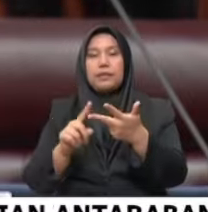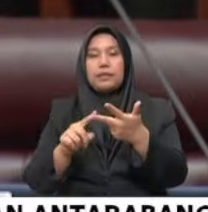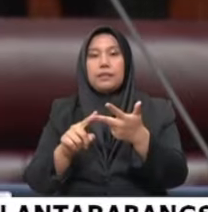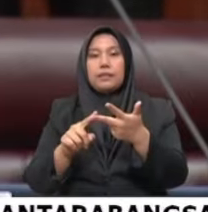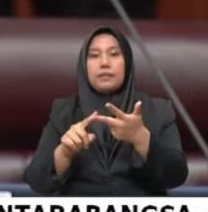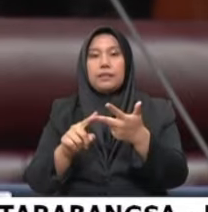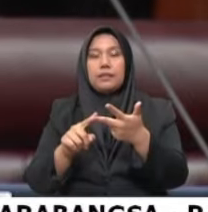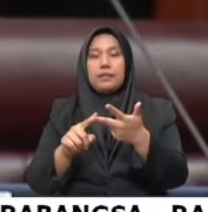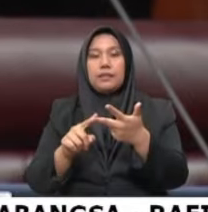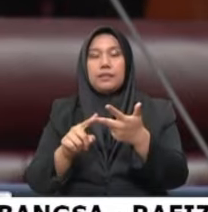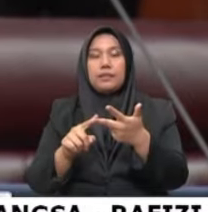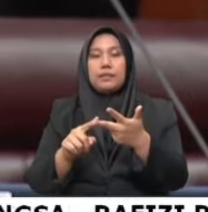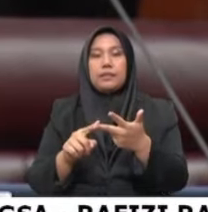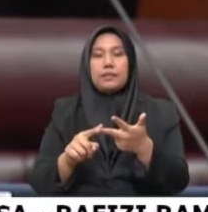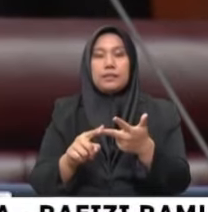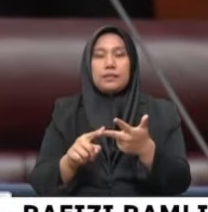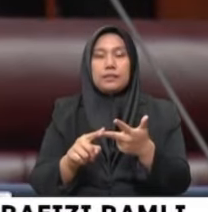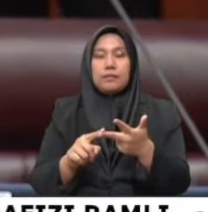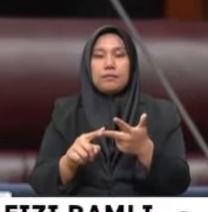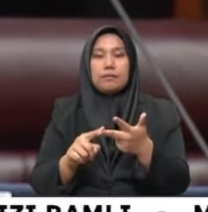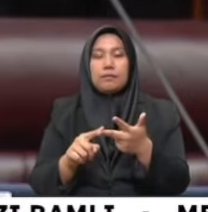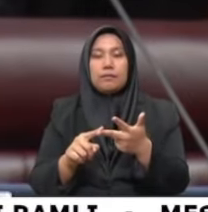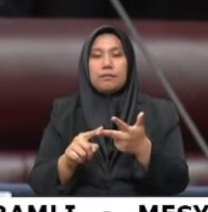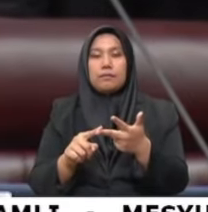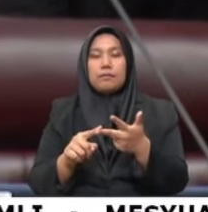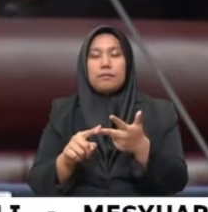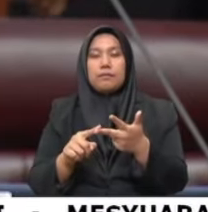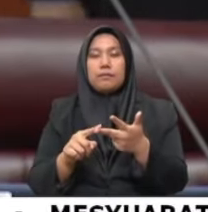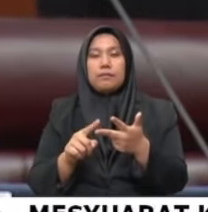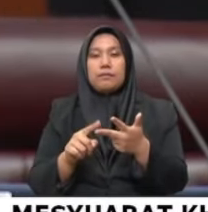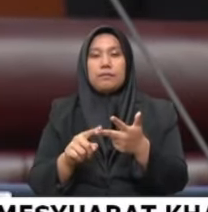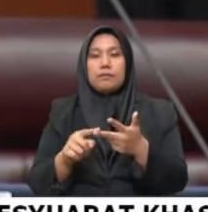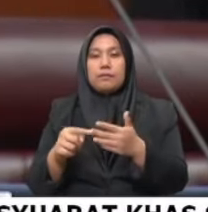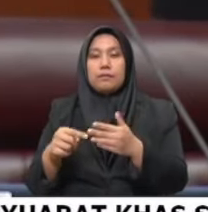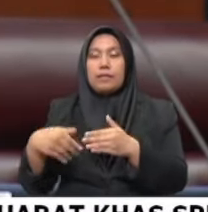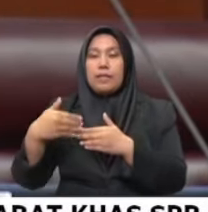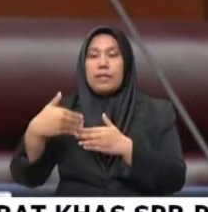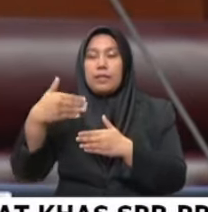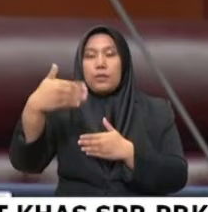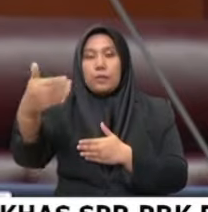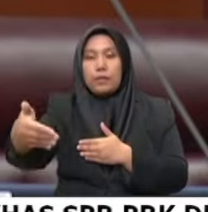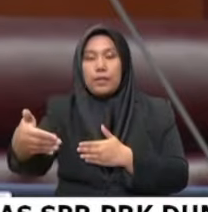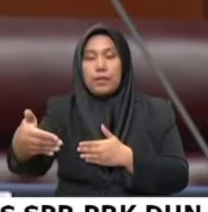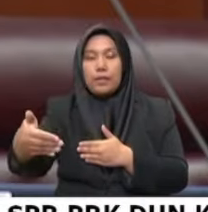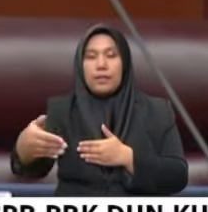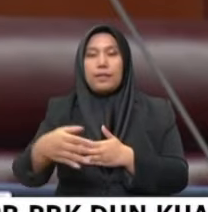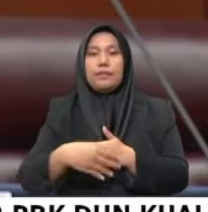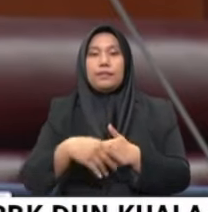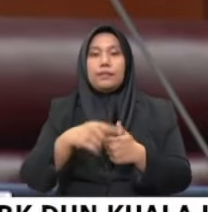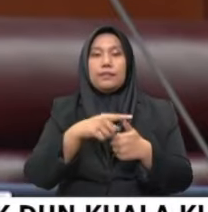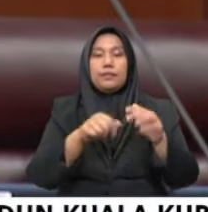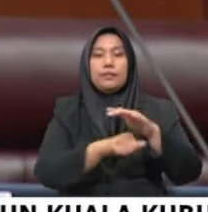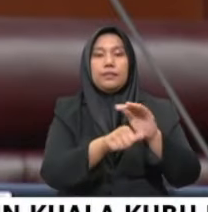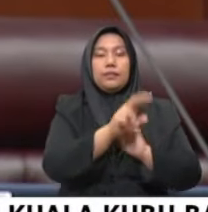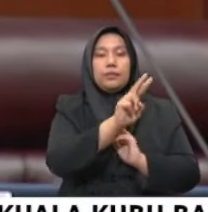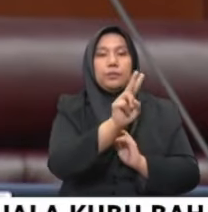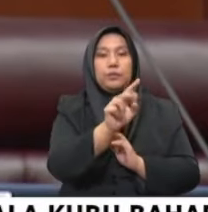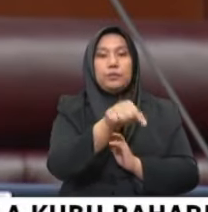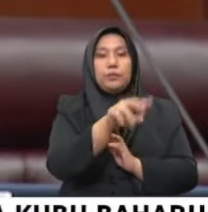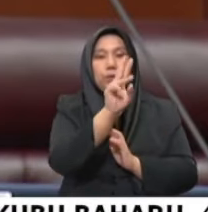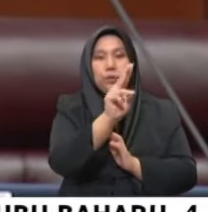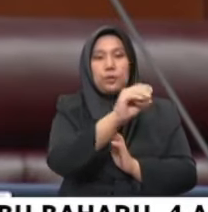paling terror ni lah, dengan izin Datuk, adalah lanjutan. So dalam peringkat asas kita ada